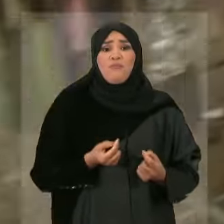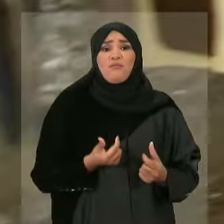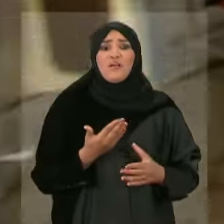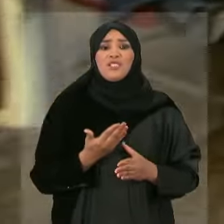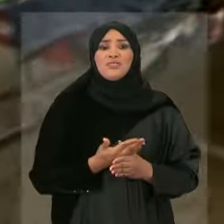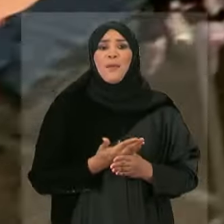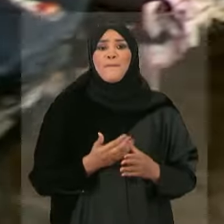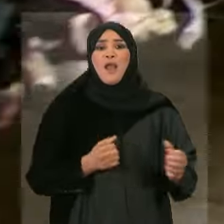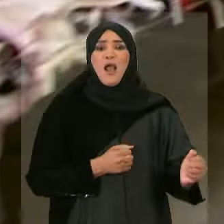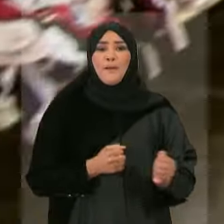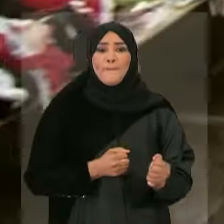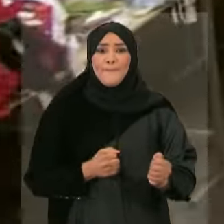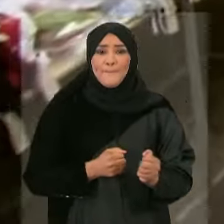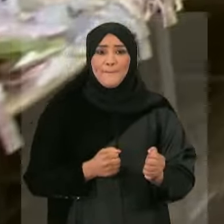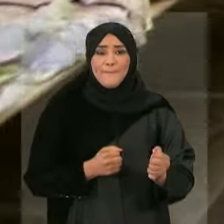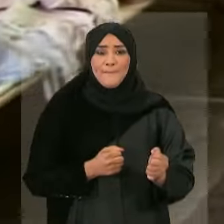سلام.